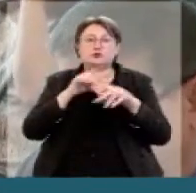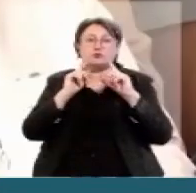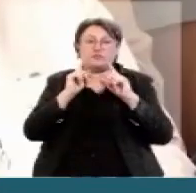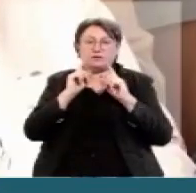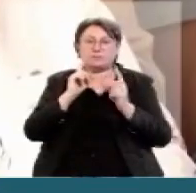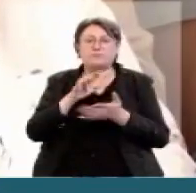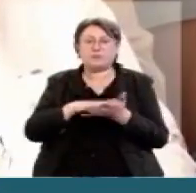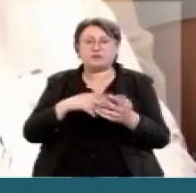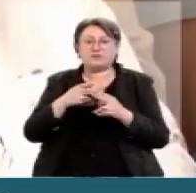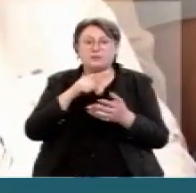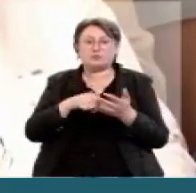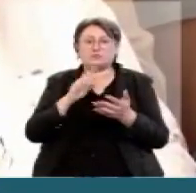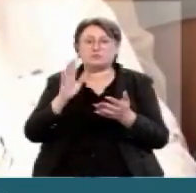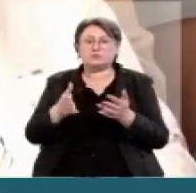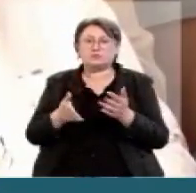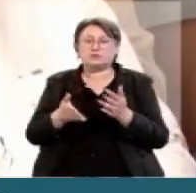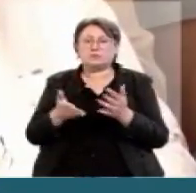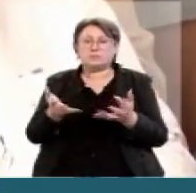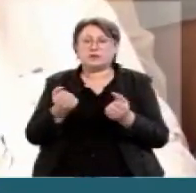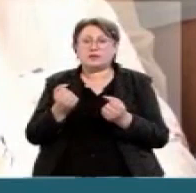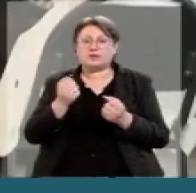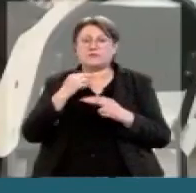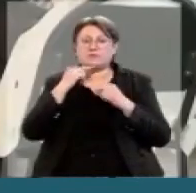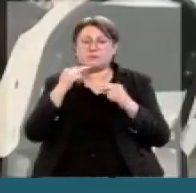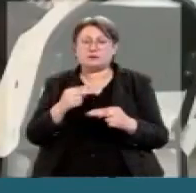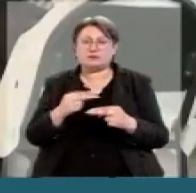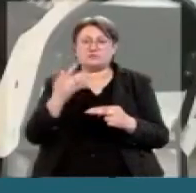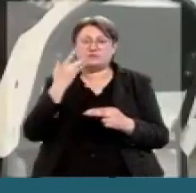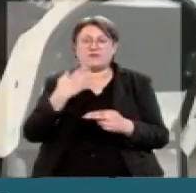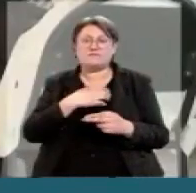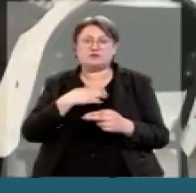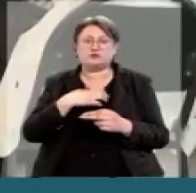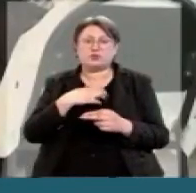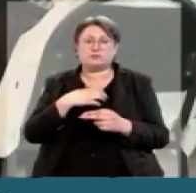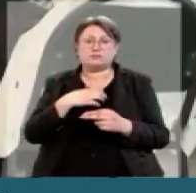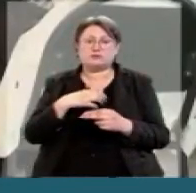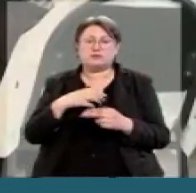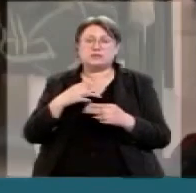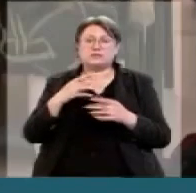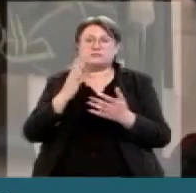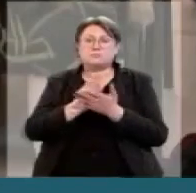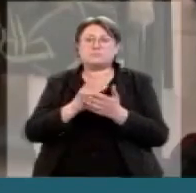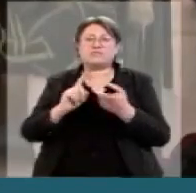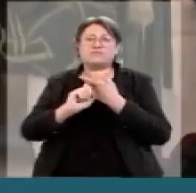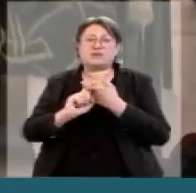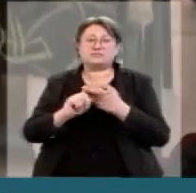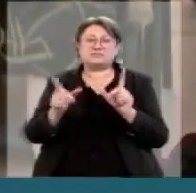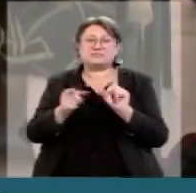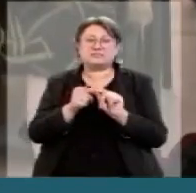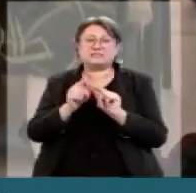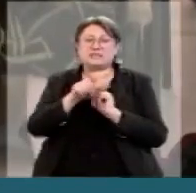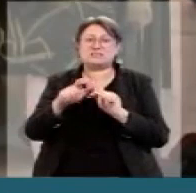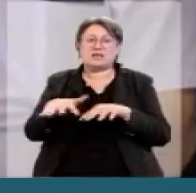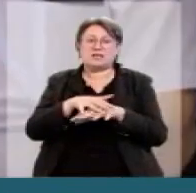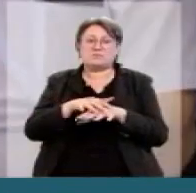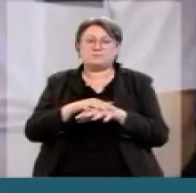байланыс орнату қашанда маңызды. Бұл кездесулер есеп беру үшін ұйымдастырылған жоқ. Негізгі мақсат өзекті сауалдарды азаматтармен бірге